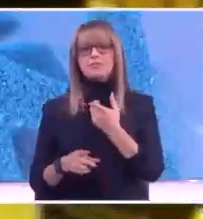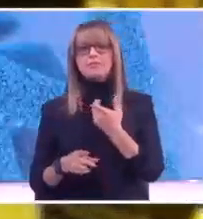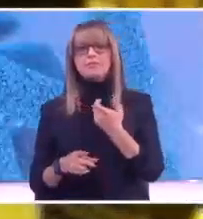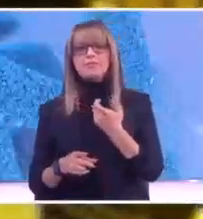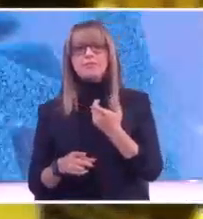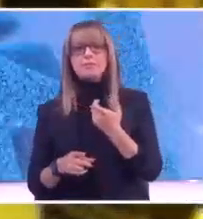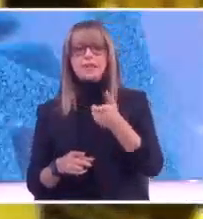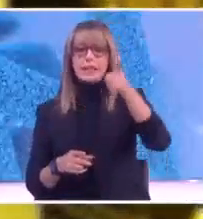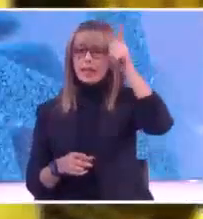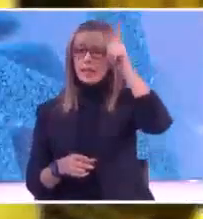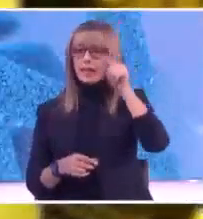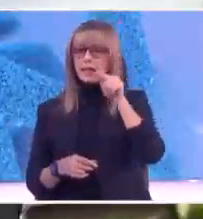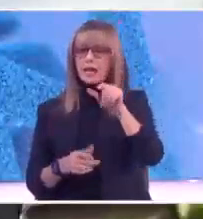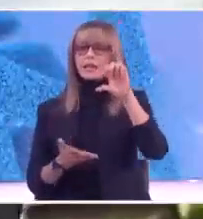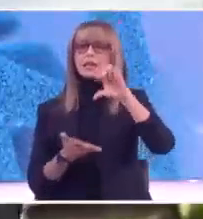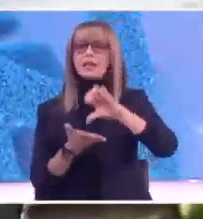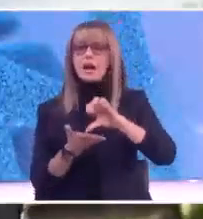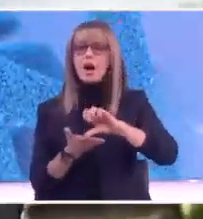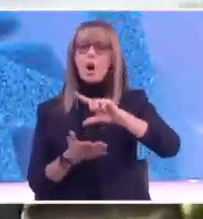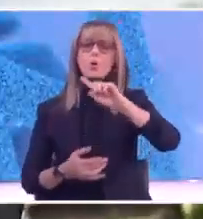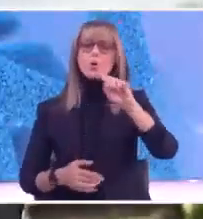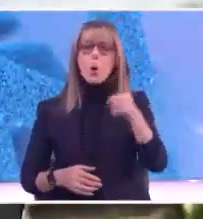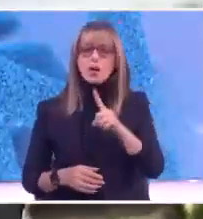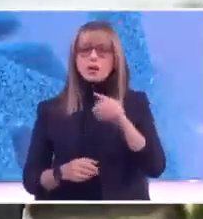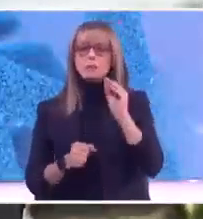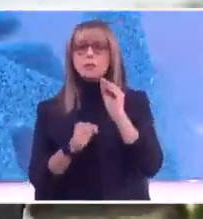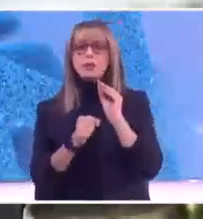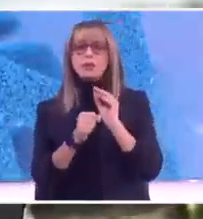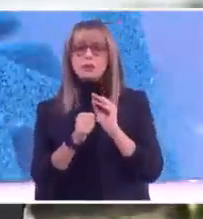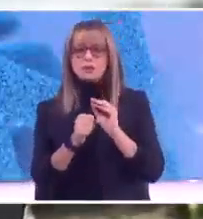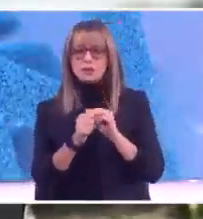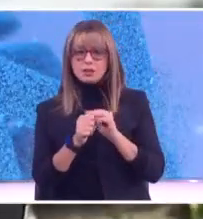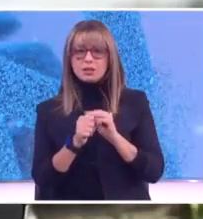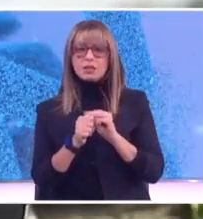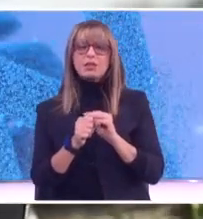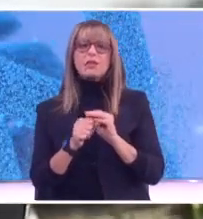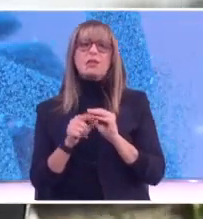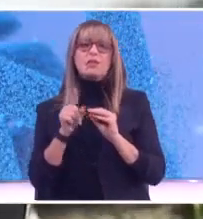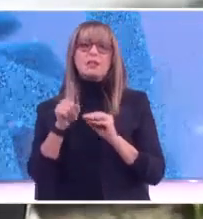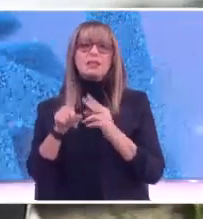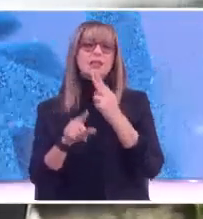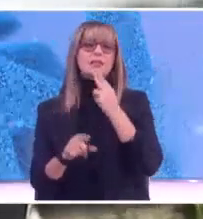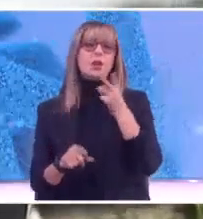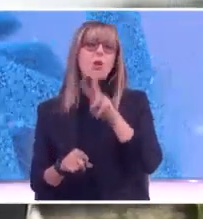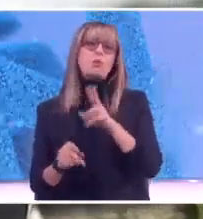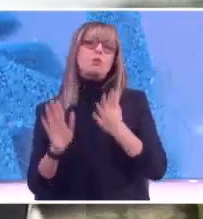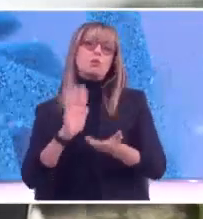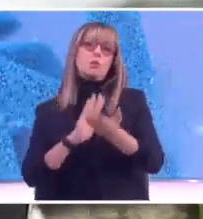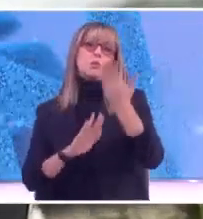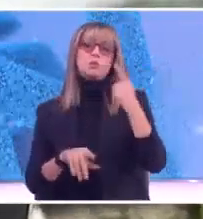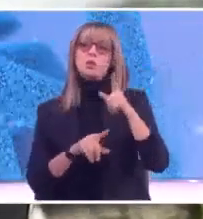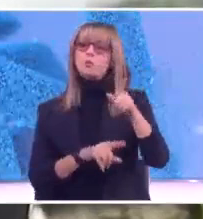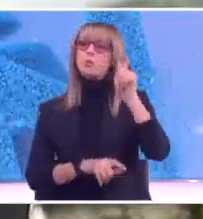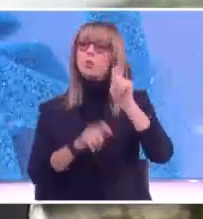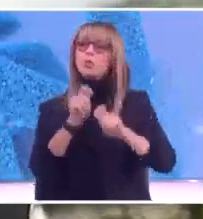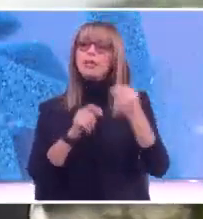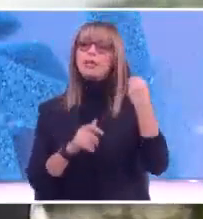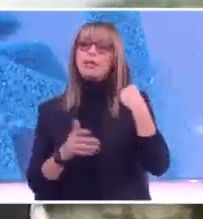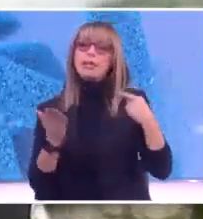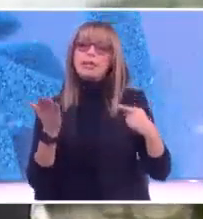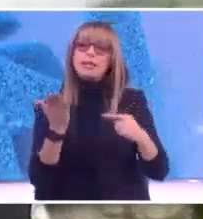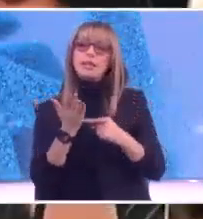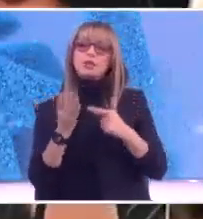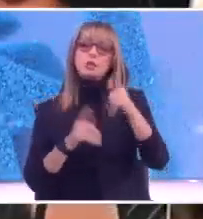Tabii İran, Tahran yönetimi Mahsa Emini'nin vefatından önce de söz konusu uygulamada yeni